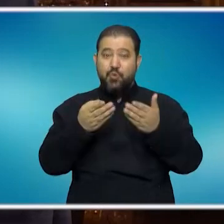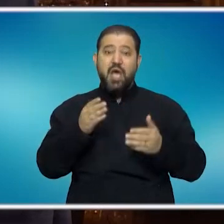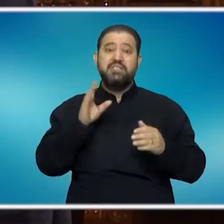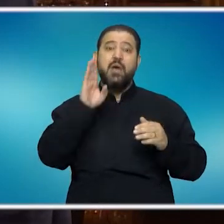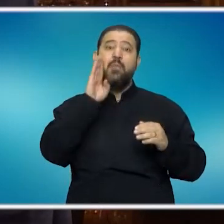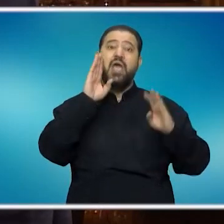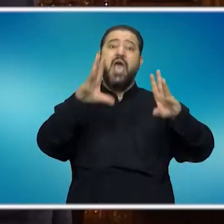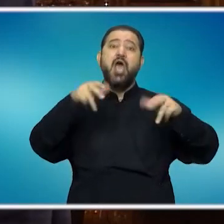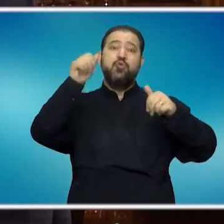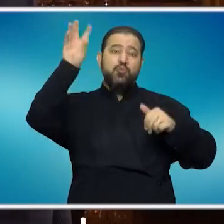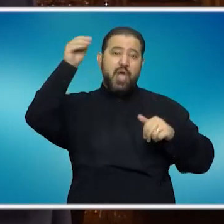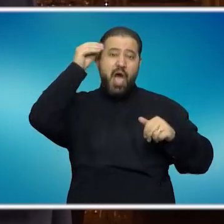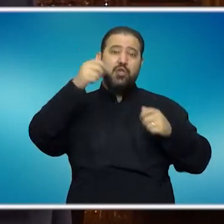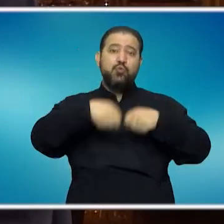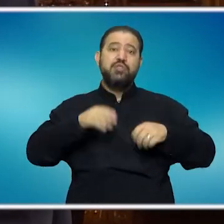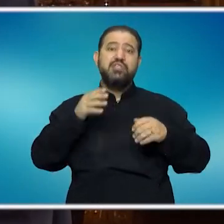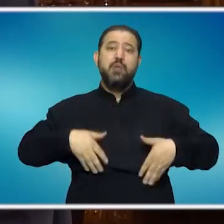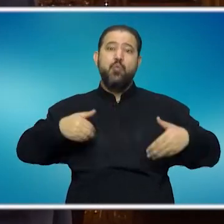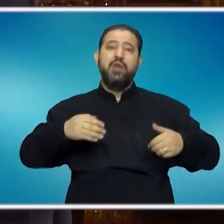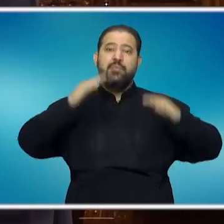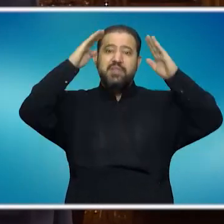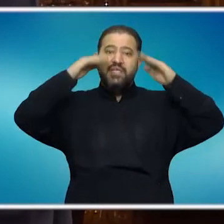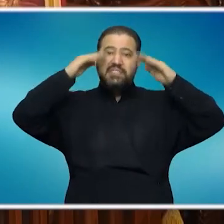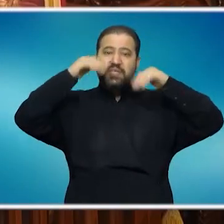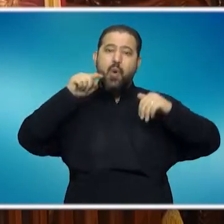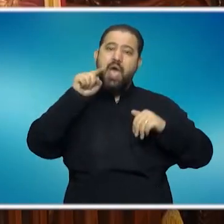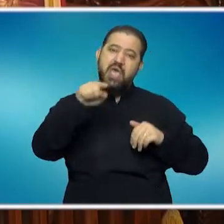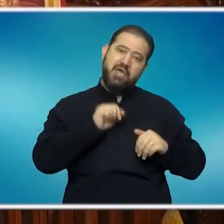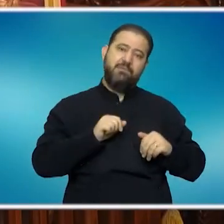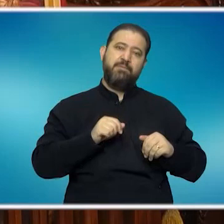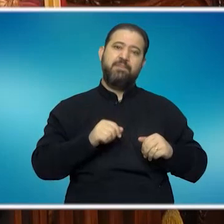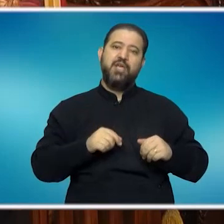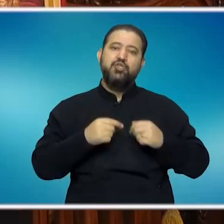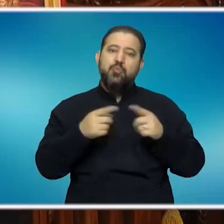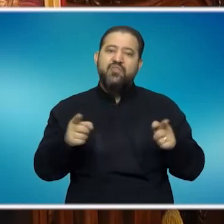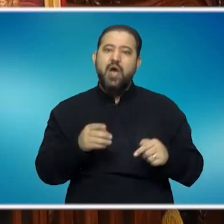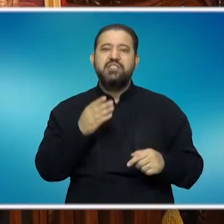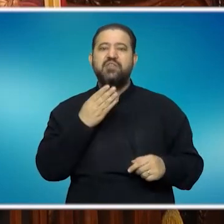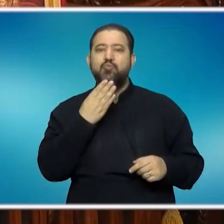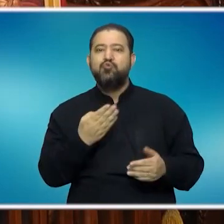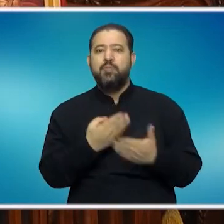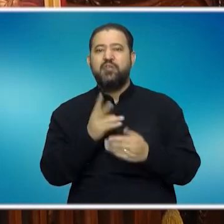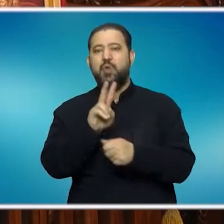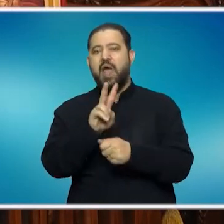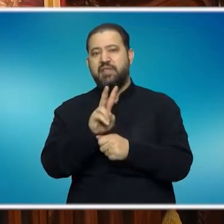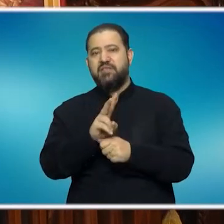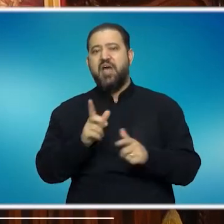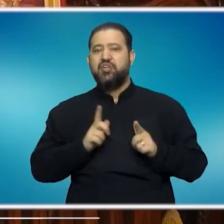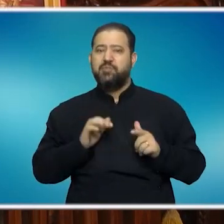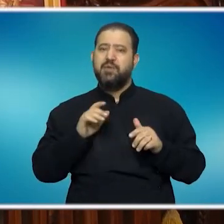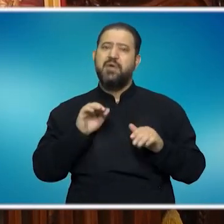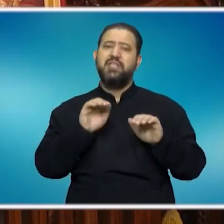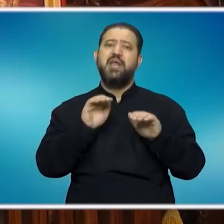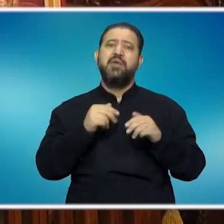dea Maica Domnului har tuturor să ne bucurăm de ziua ei. Mulțumim tare mult! Dragi telespectatori, și dumneavoastră vă mulțumim pentru